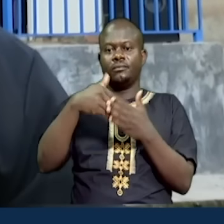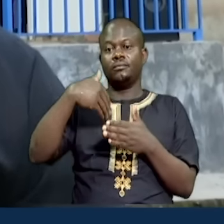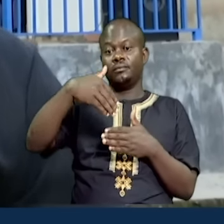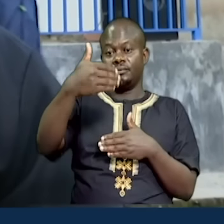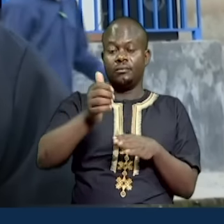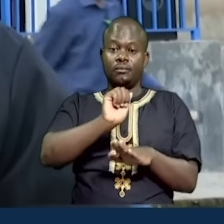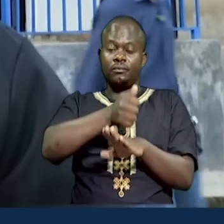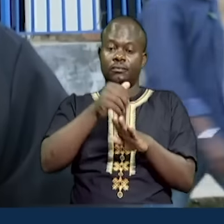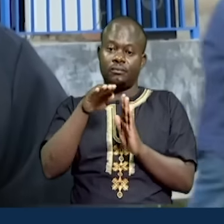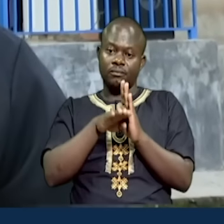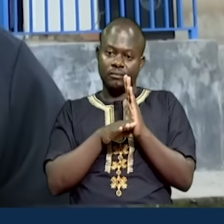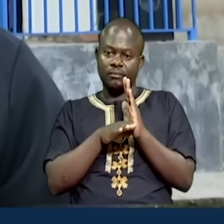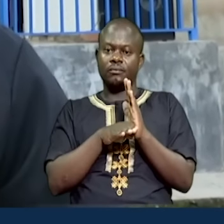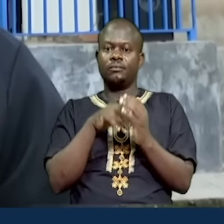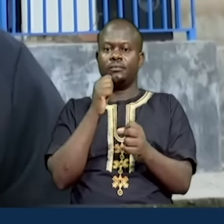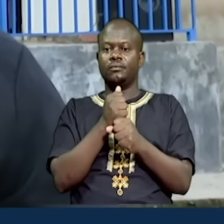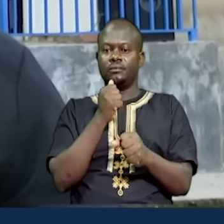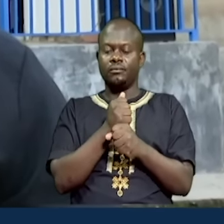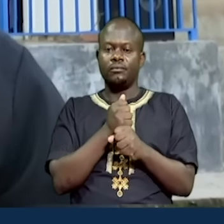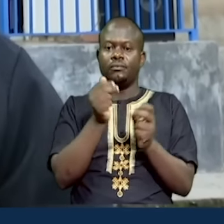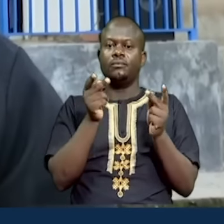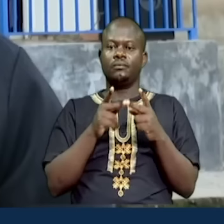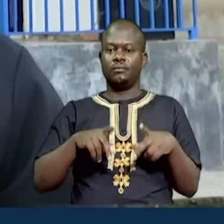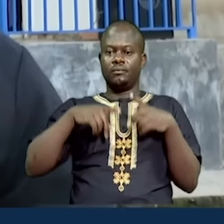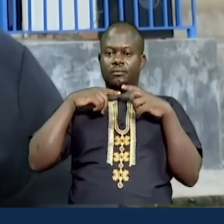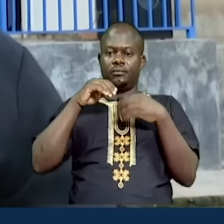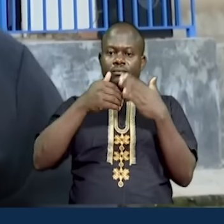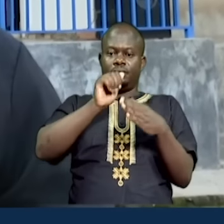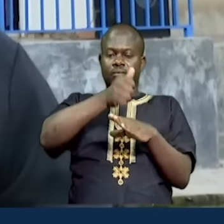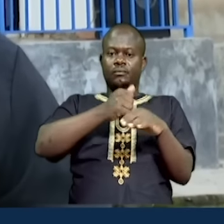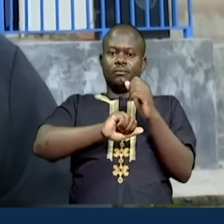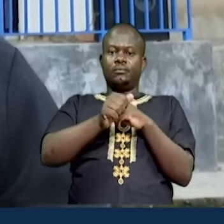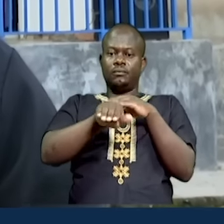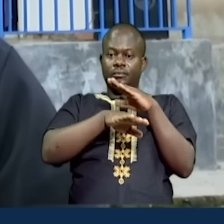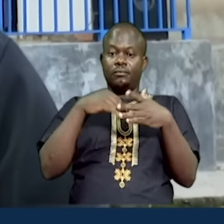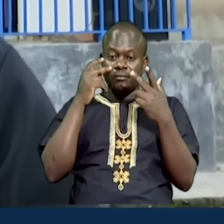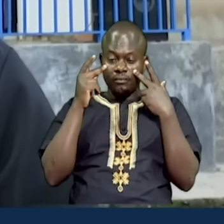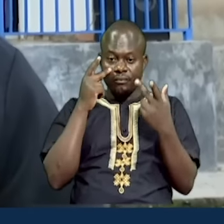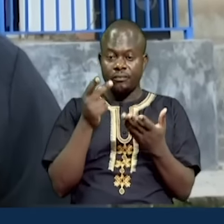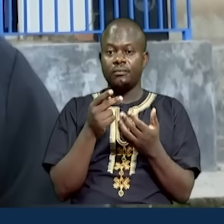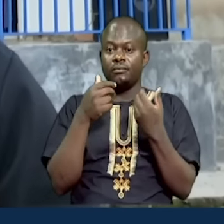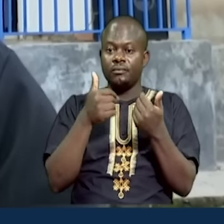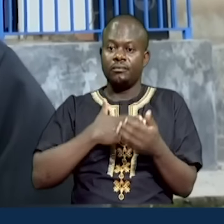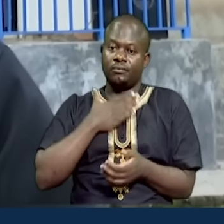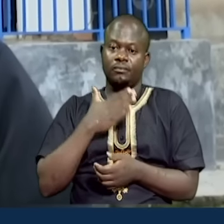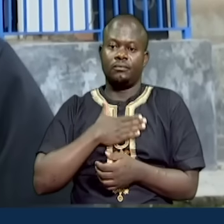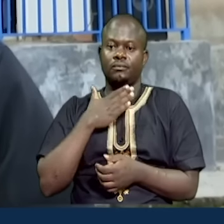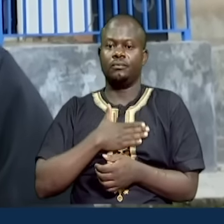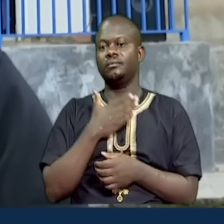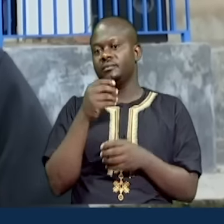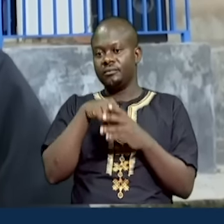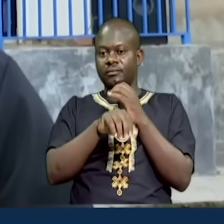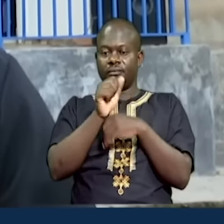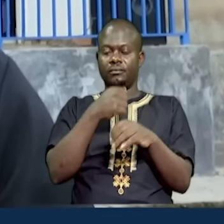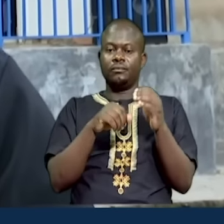bakishyiraho gahunda yo gukora aho batuye bakahishyira ibikorwa remezo babona bibashimishije harimo ibikorwa